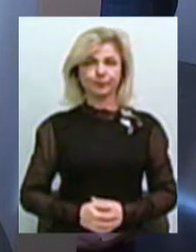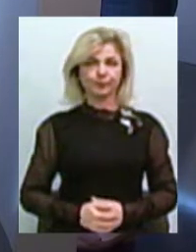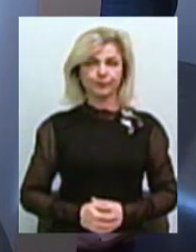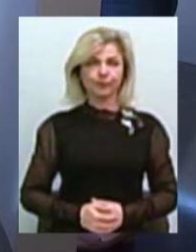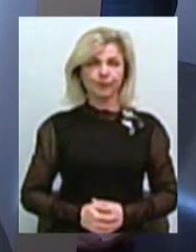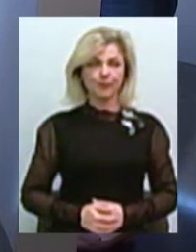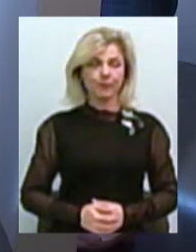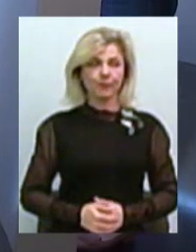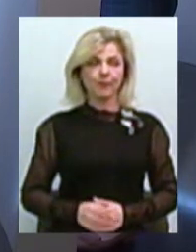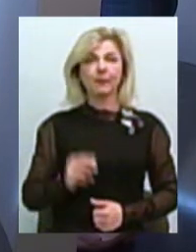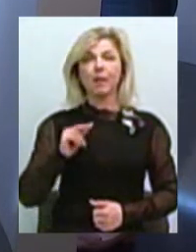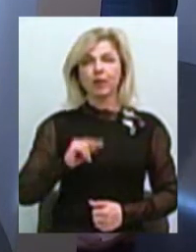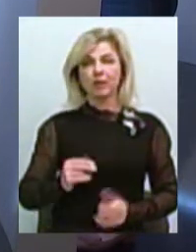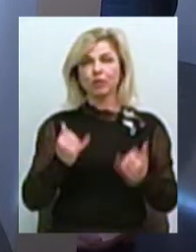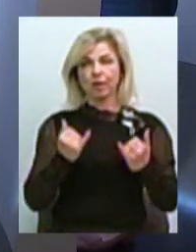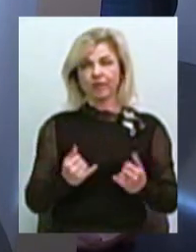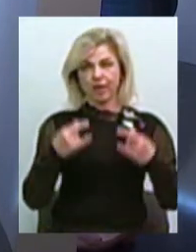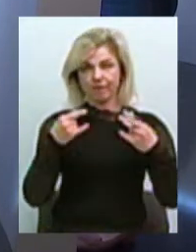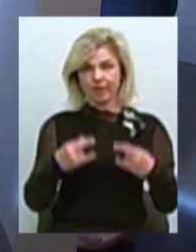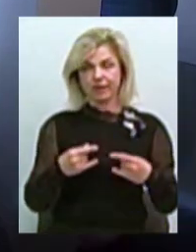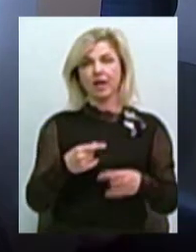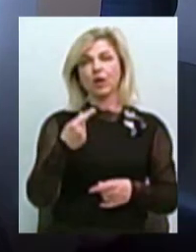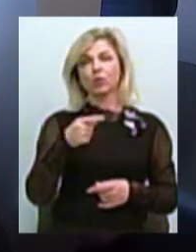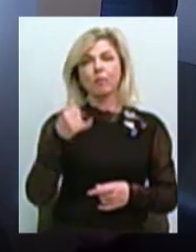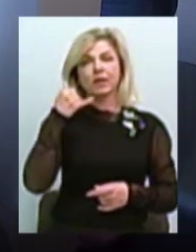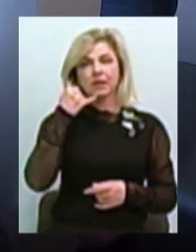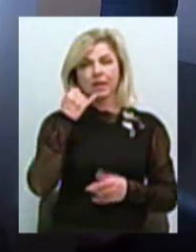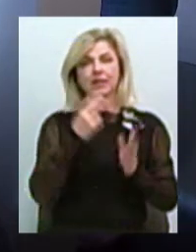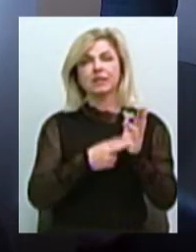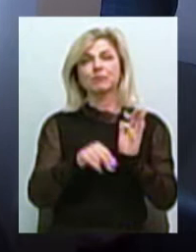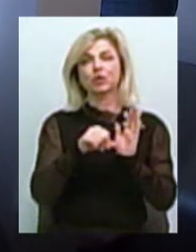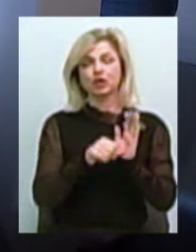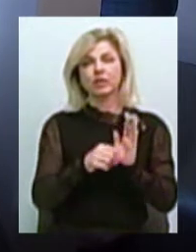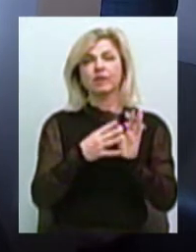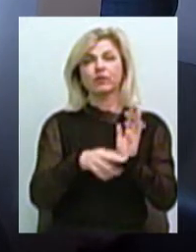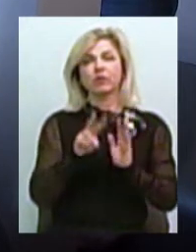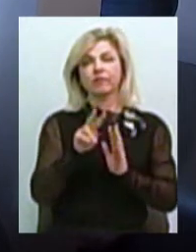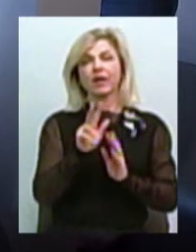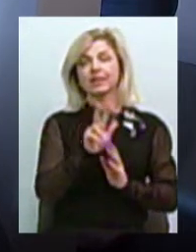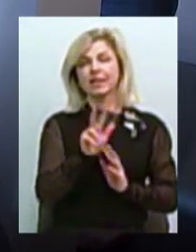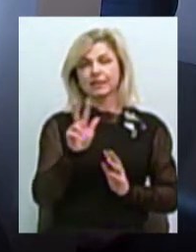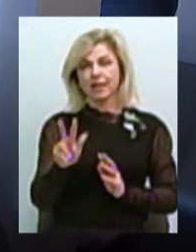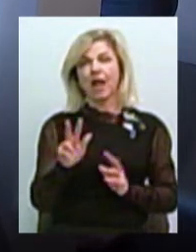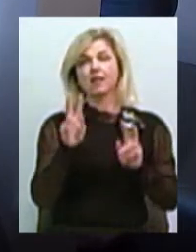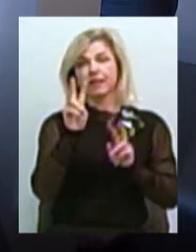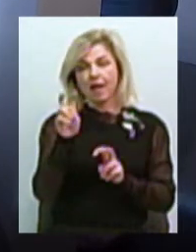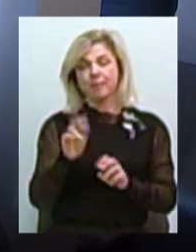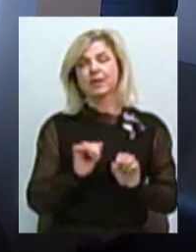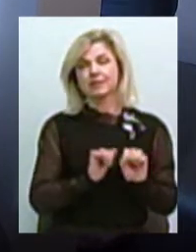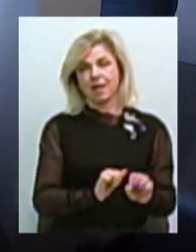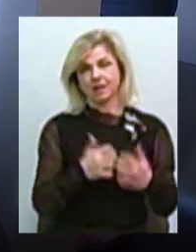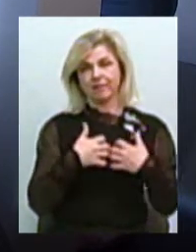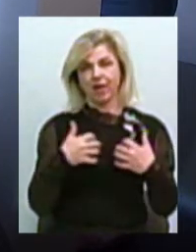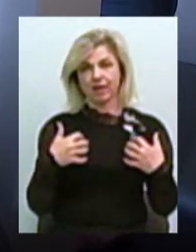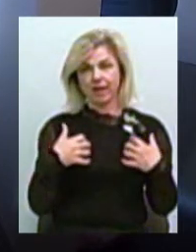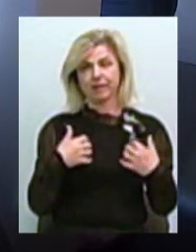Це тема дня. Ми працюємо в прямому ефірі. Телефон студії 76-92-33, а тема нашого ефіру – захист тварин. Олена, будь